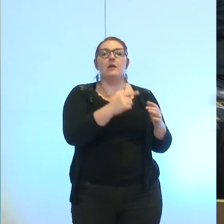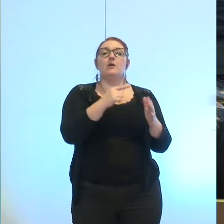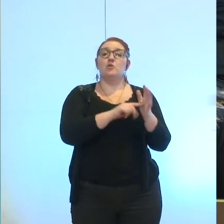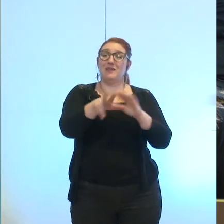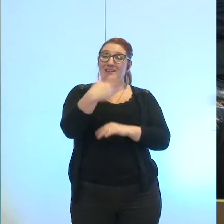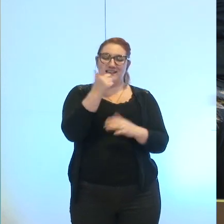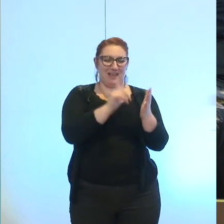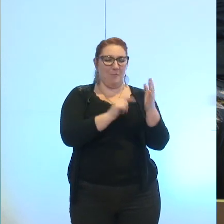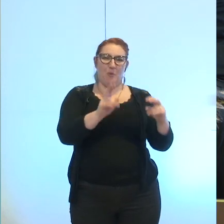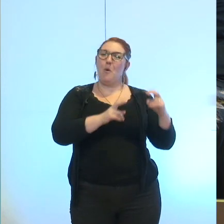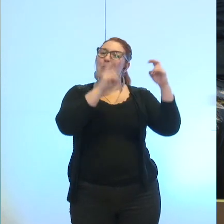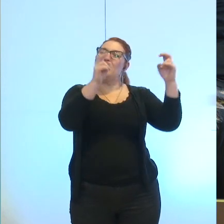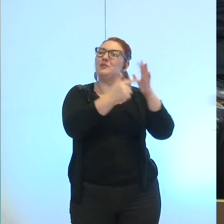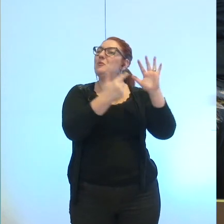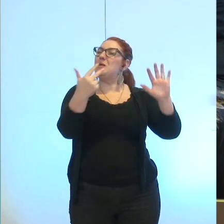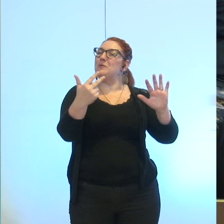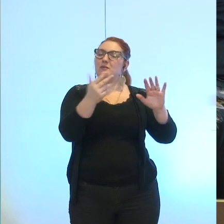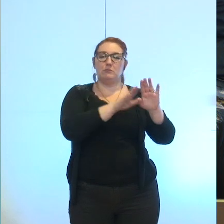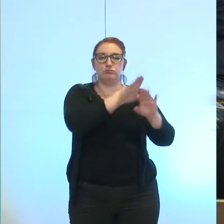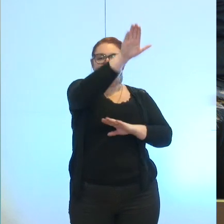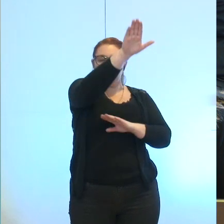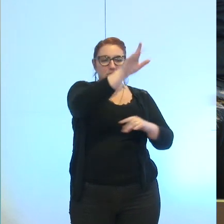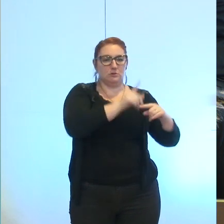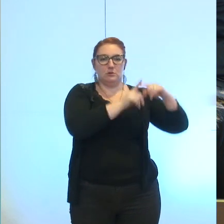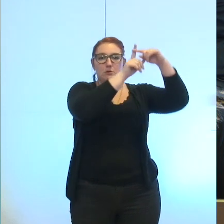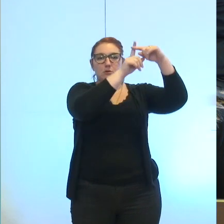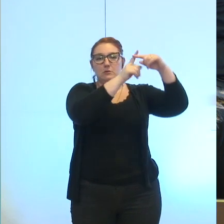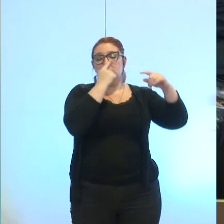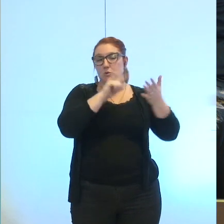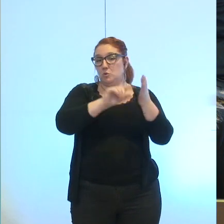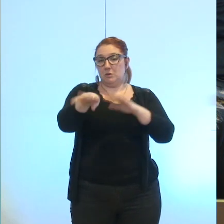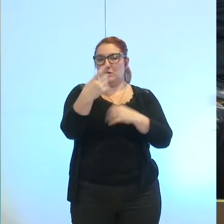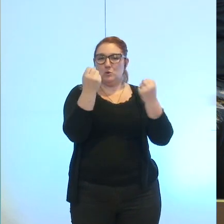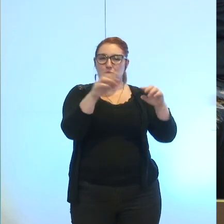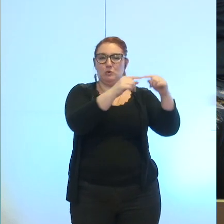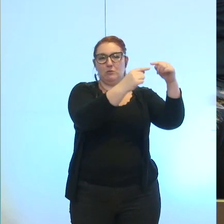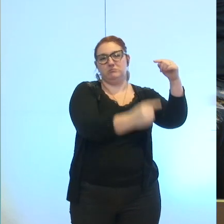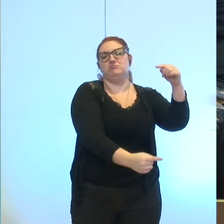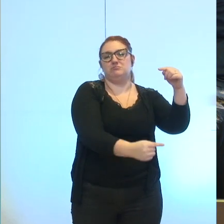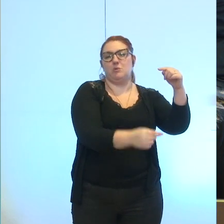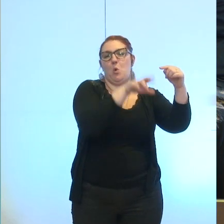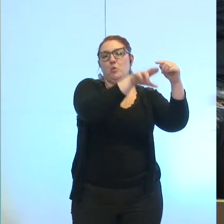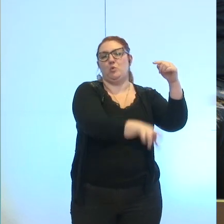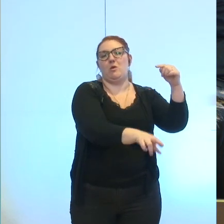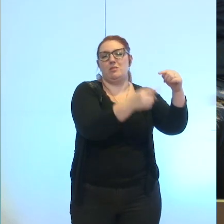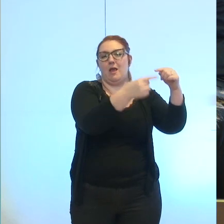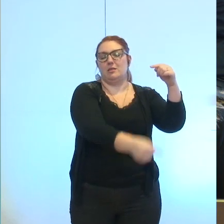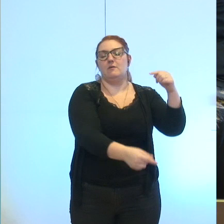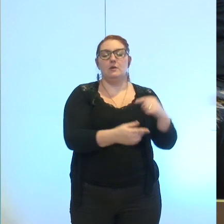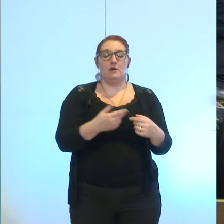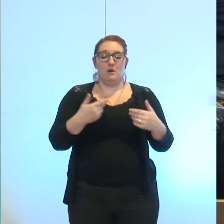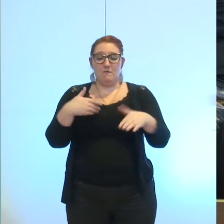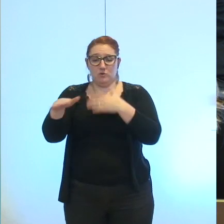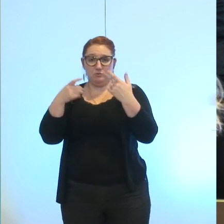2008 et elle sera à certainement à nouveau négative en 2014 les dépenses de fonctionnement elles